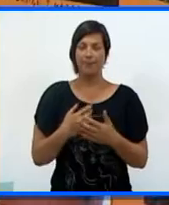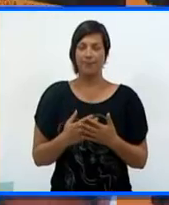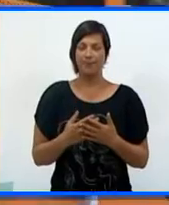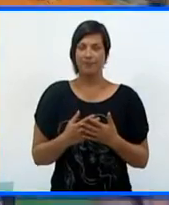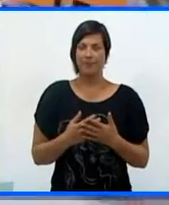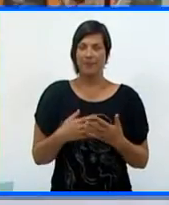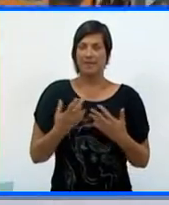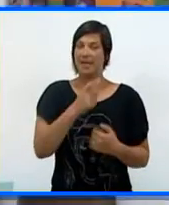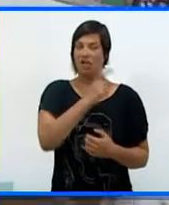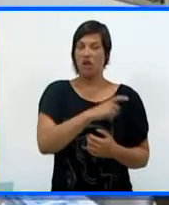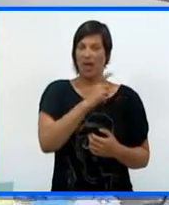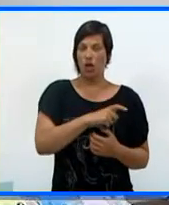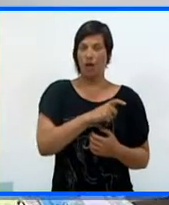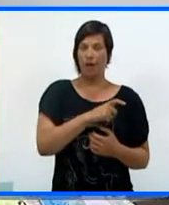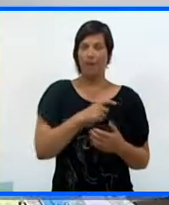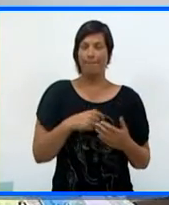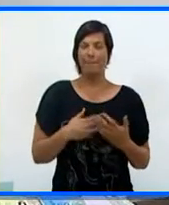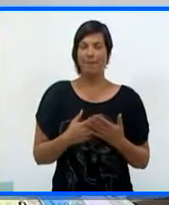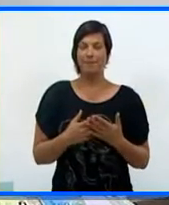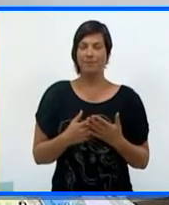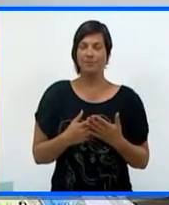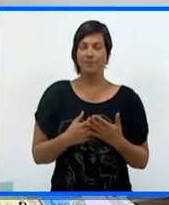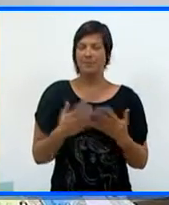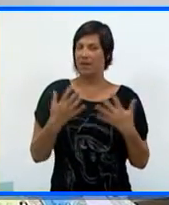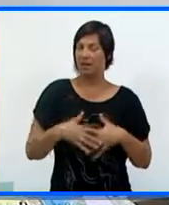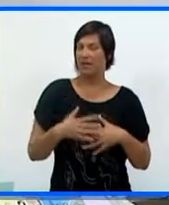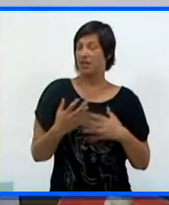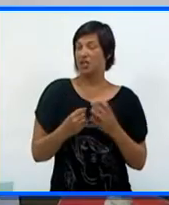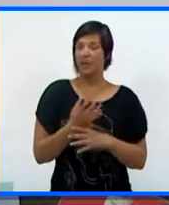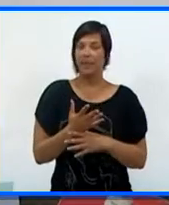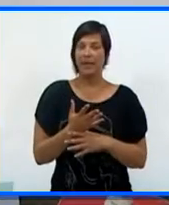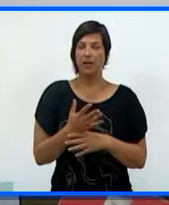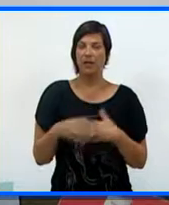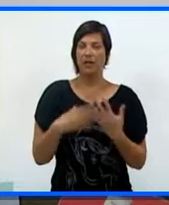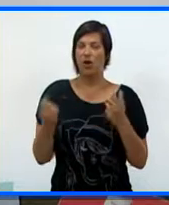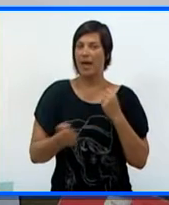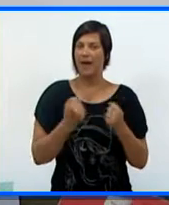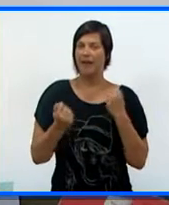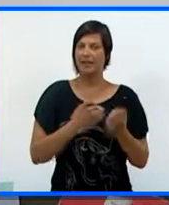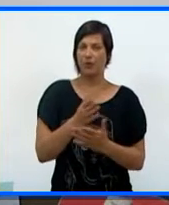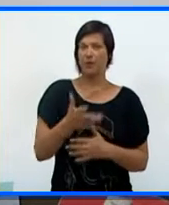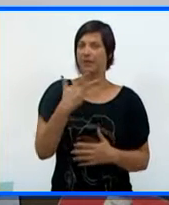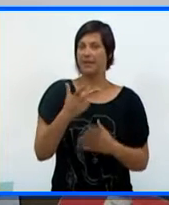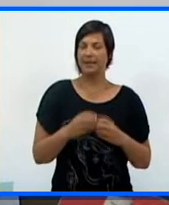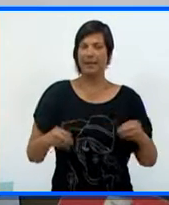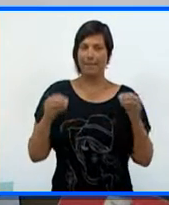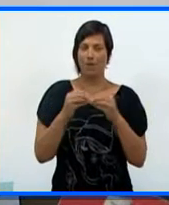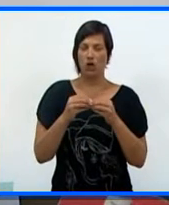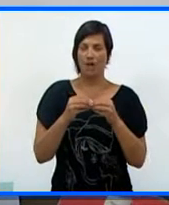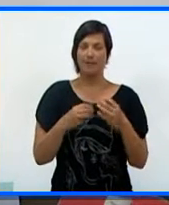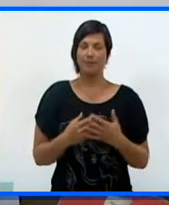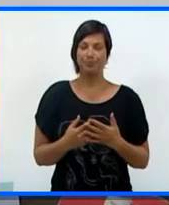sa svojim članovima tehničke prirode, mislim, ona aktivno provodi tri